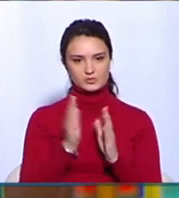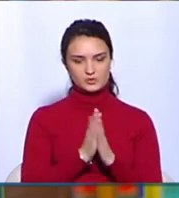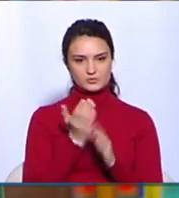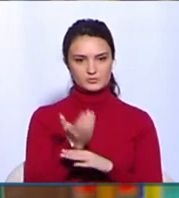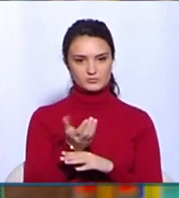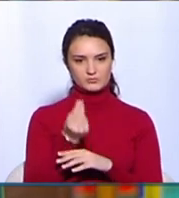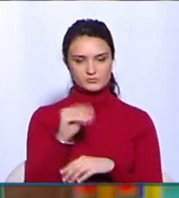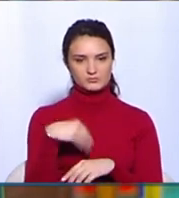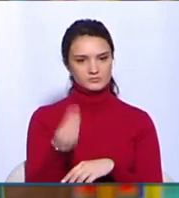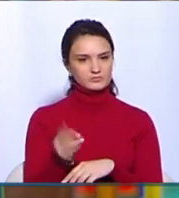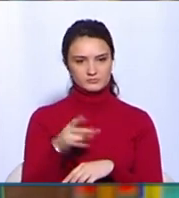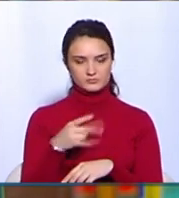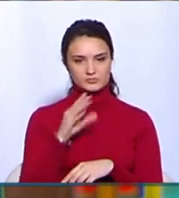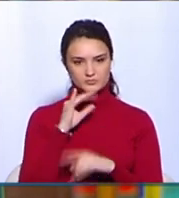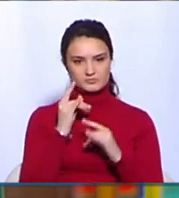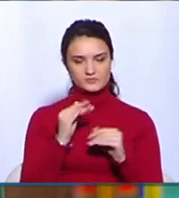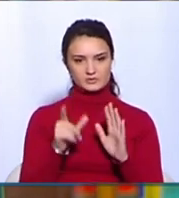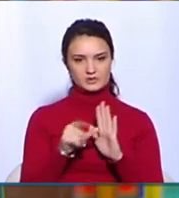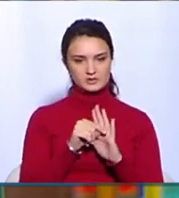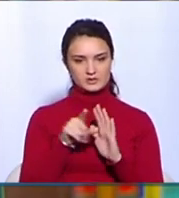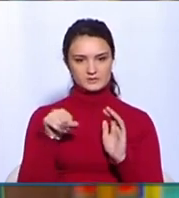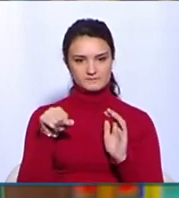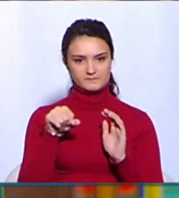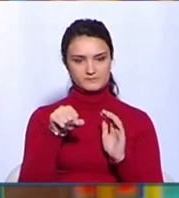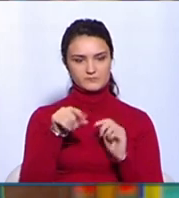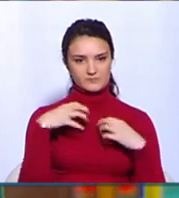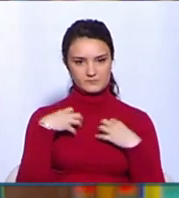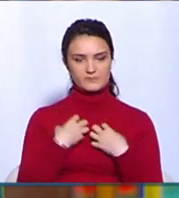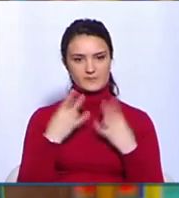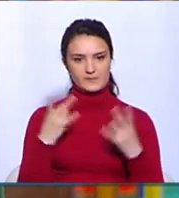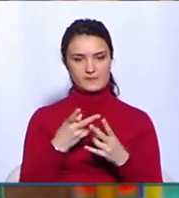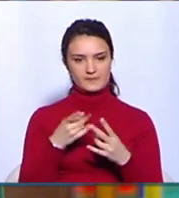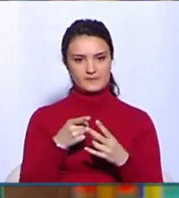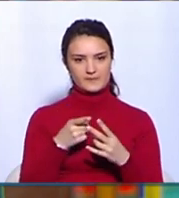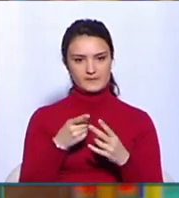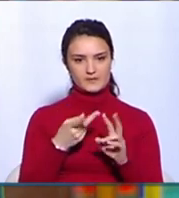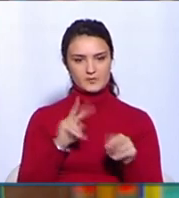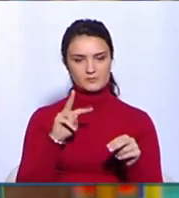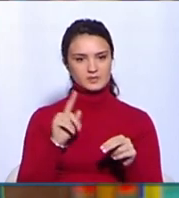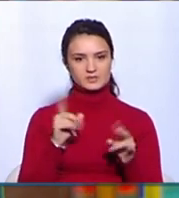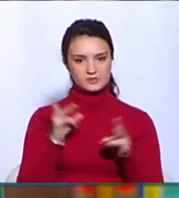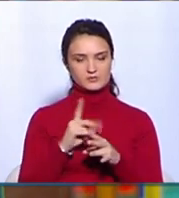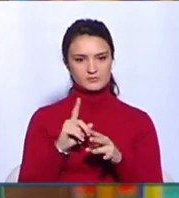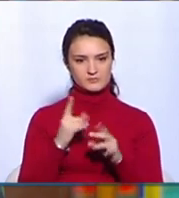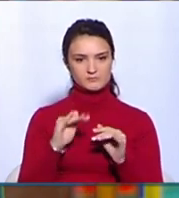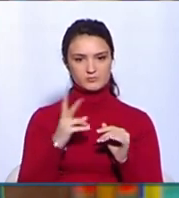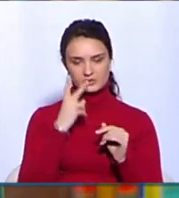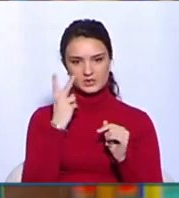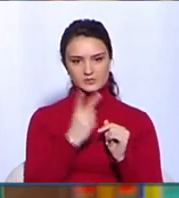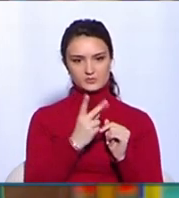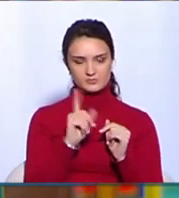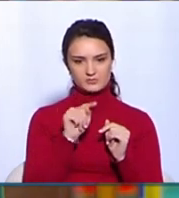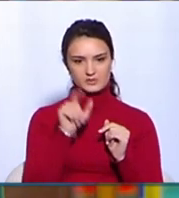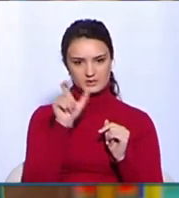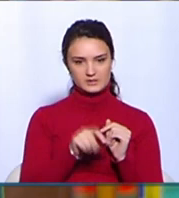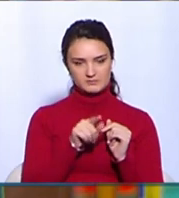ითხოვს, ფული მეაწოდო. მაგრამ როცა ბავშვთან ერთად მიდიხართ, სამწუხაროდ საჭიროა ჩართო ორმაგი სტანდარტი. ბავშვმა უნდა დაინახოს,